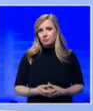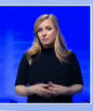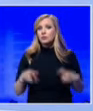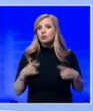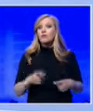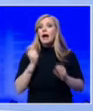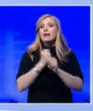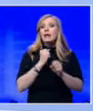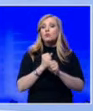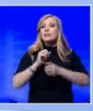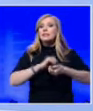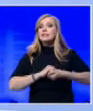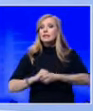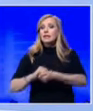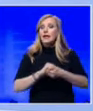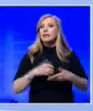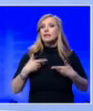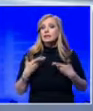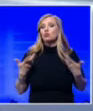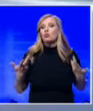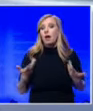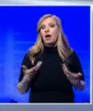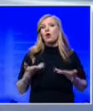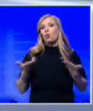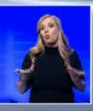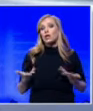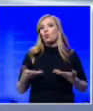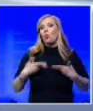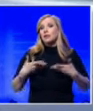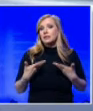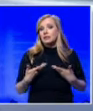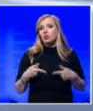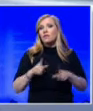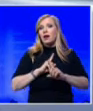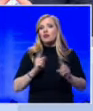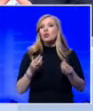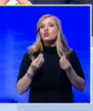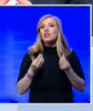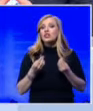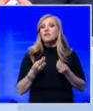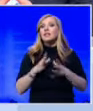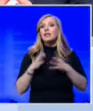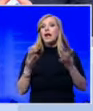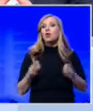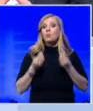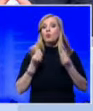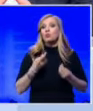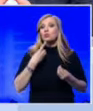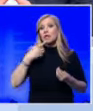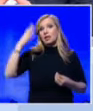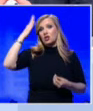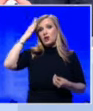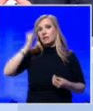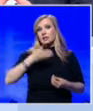Това е работата на синдикатите, да искат това, което искат, по принцип. Но това не означава, че това е най-доброто за държавата и за